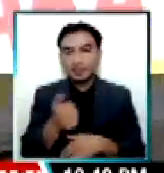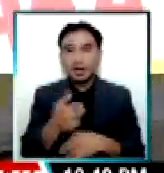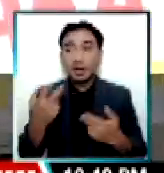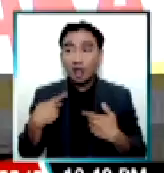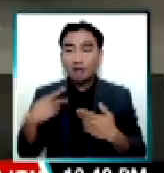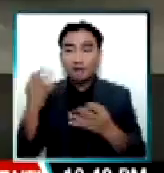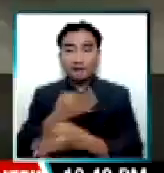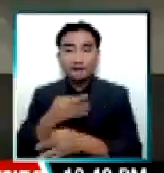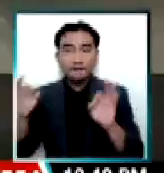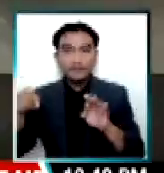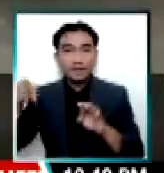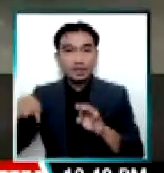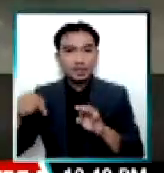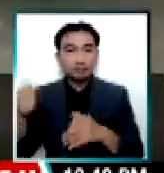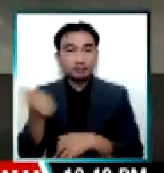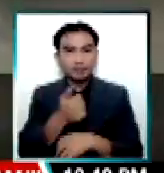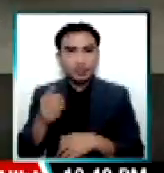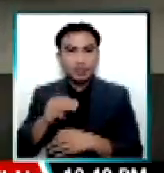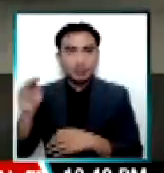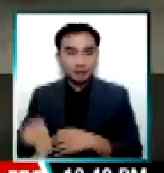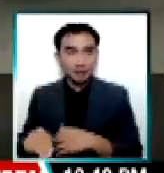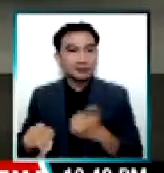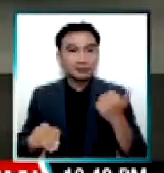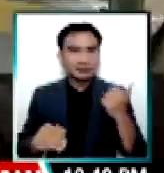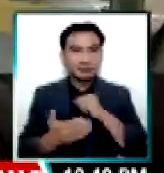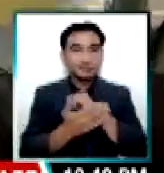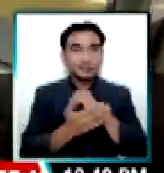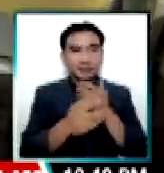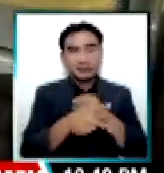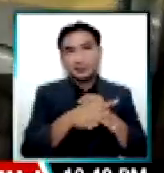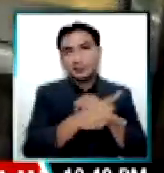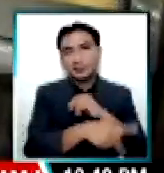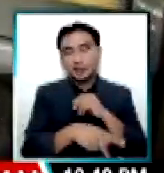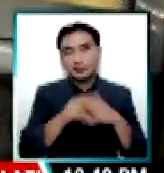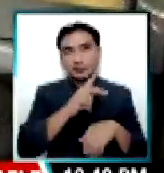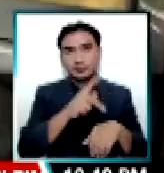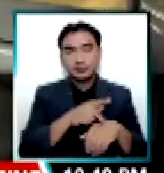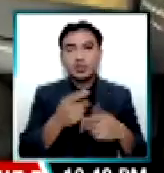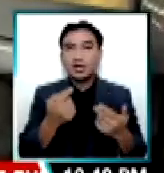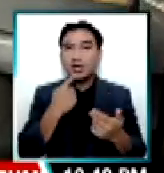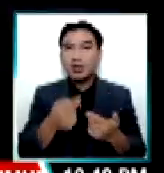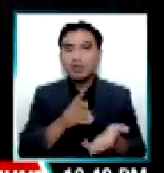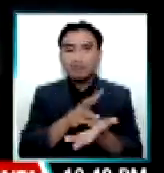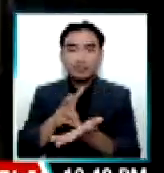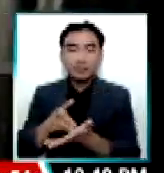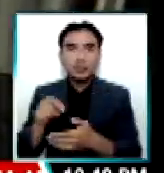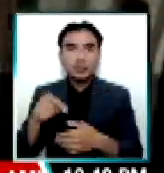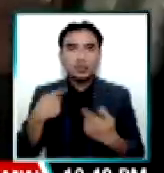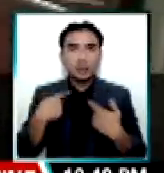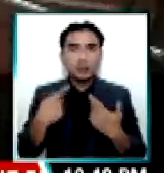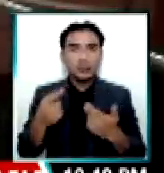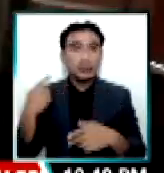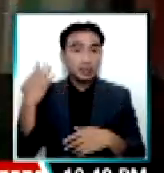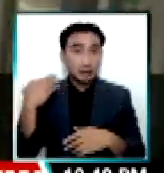Manila at iba pang lugar sa bansa. 7 billion pesos ang budget para rito. Noong isang linggo, lampas kalahati na raw